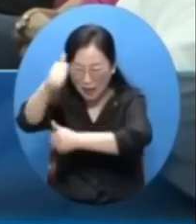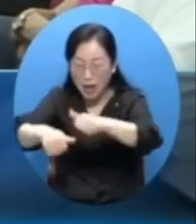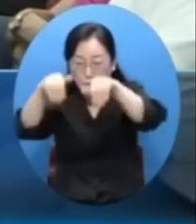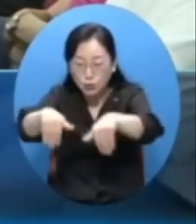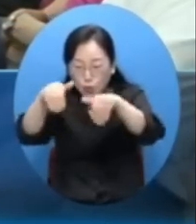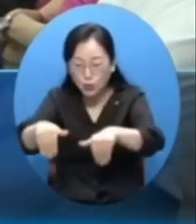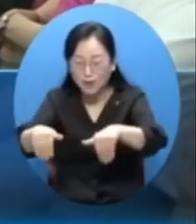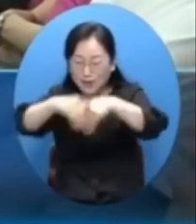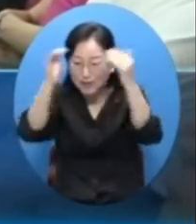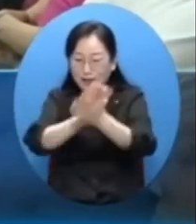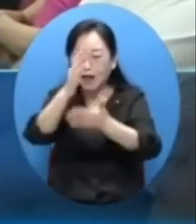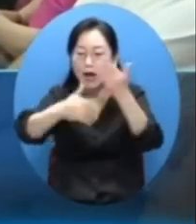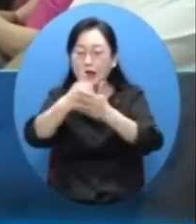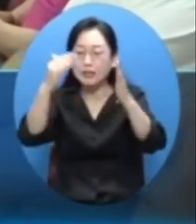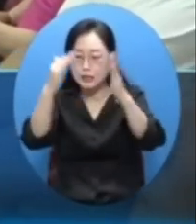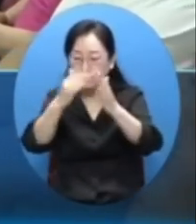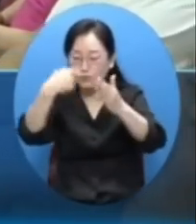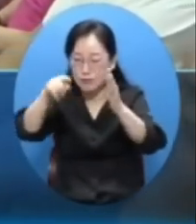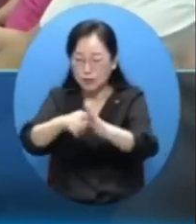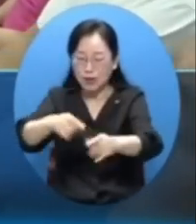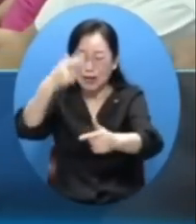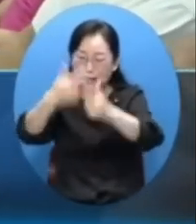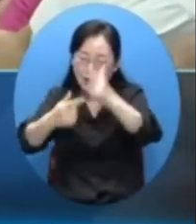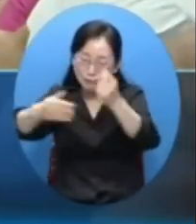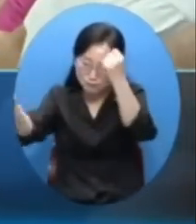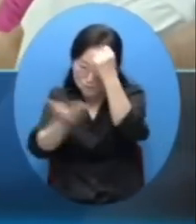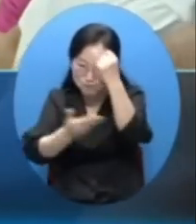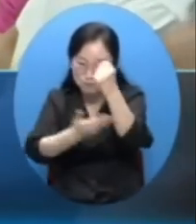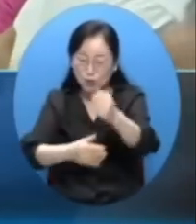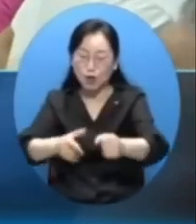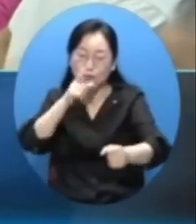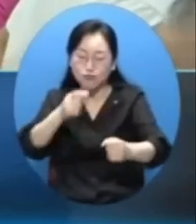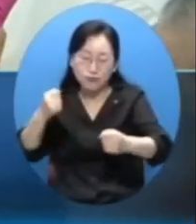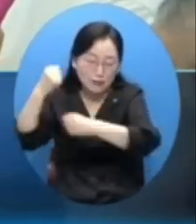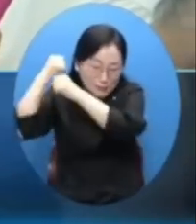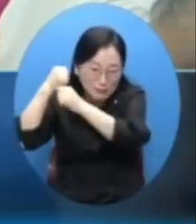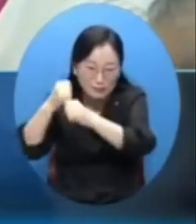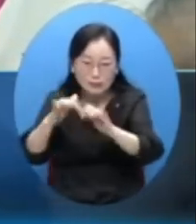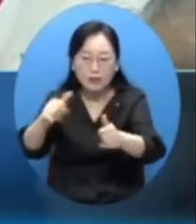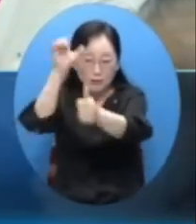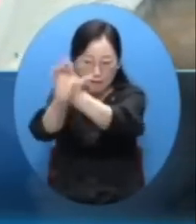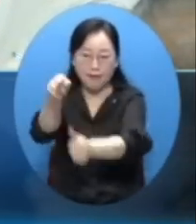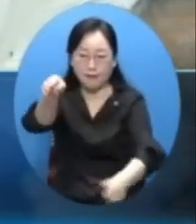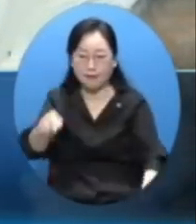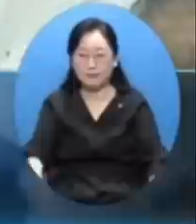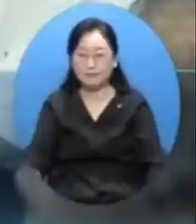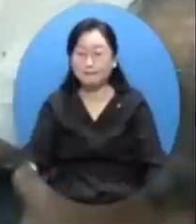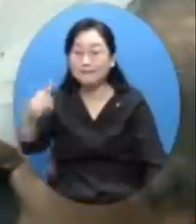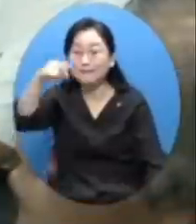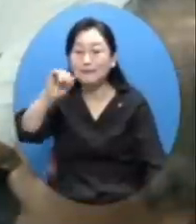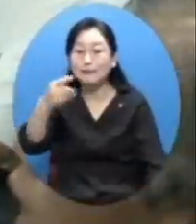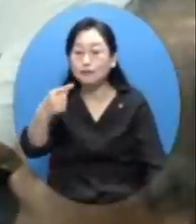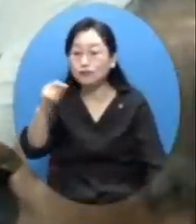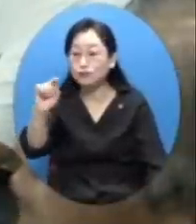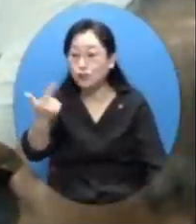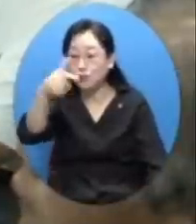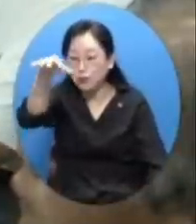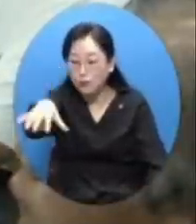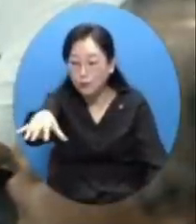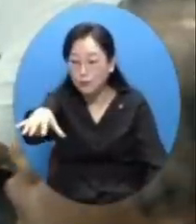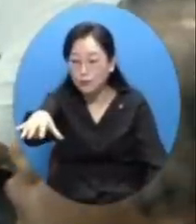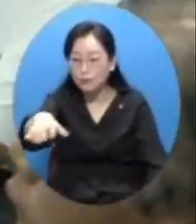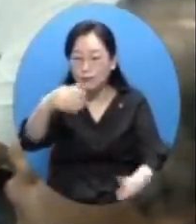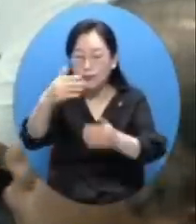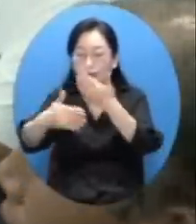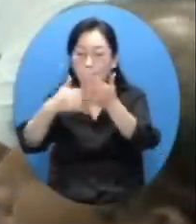다 내 하나님의 집을 위하여 나무를 패며 물을 기는 자가 되리라 하니. 기본 주민들이 하나님의 백성을 속인 죄로